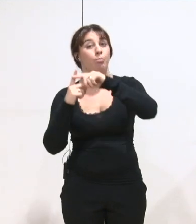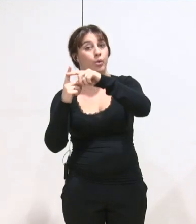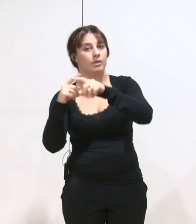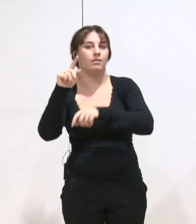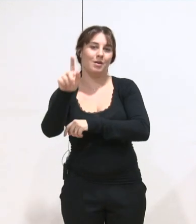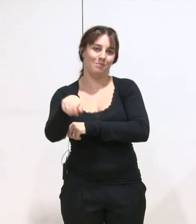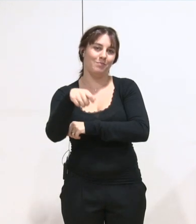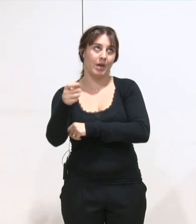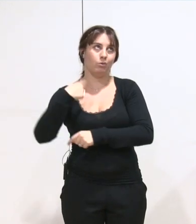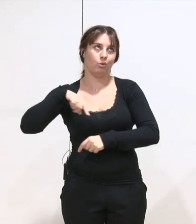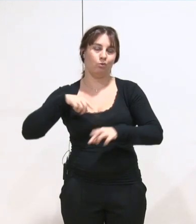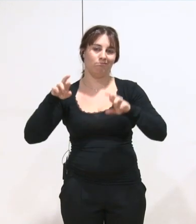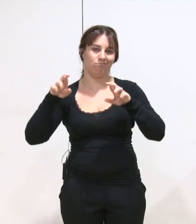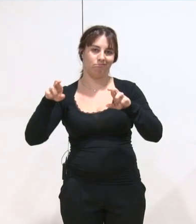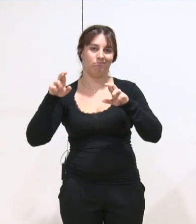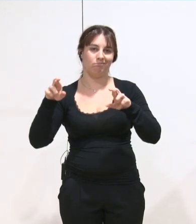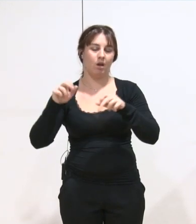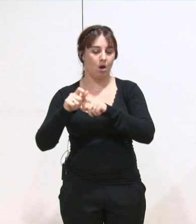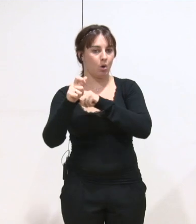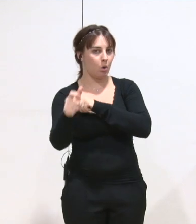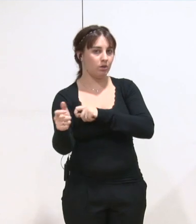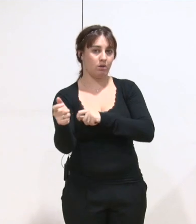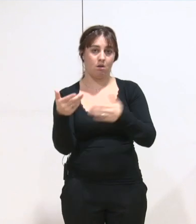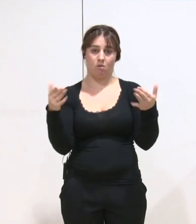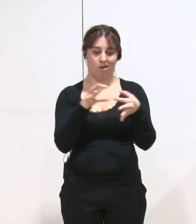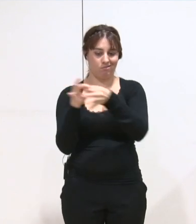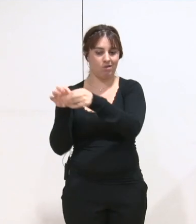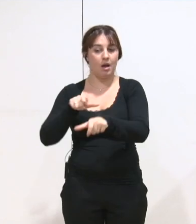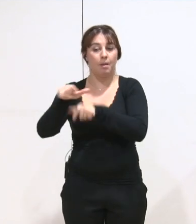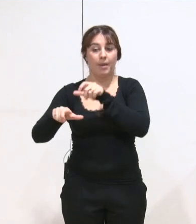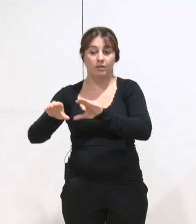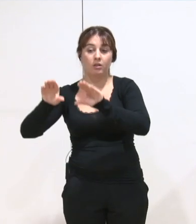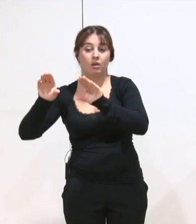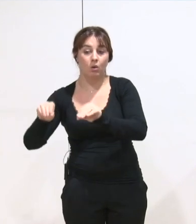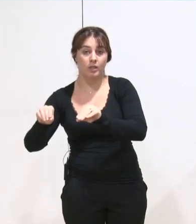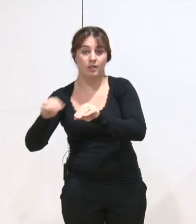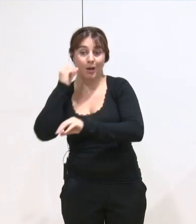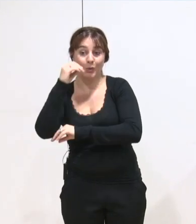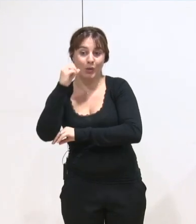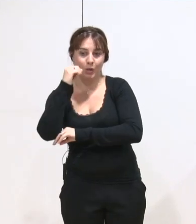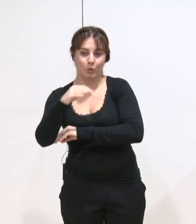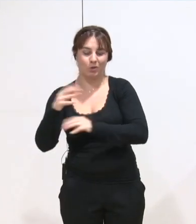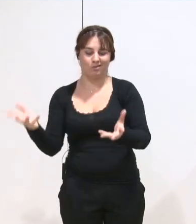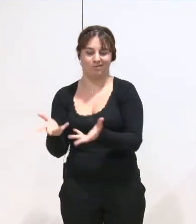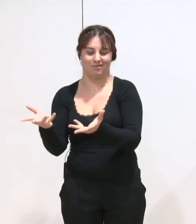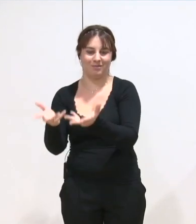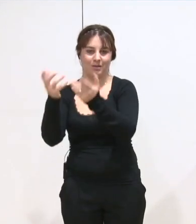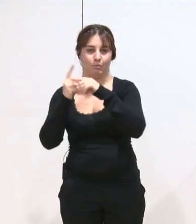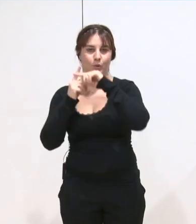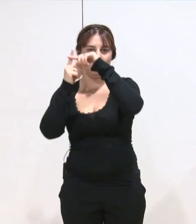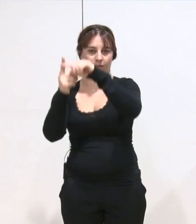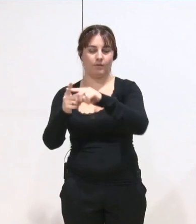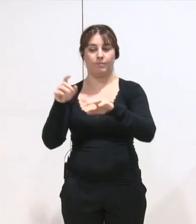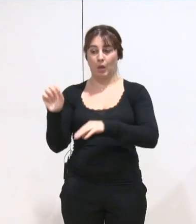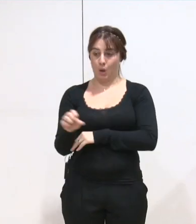évidemment, nous l'espérons, mais qu'ils impactent au plus près le quotidien des habitants. Là, plus particulièrement, il s'agit